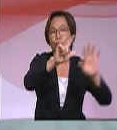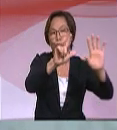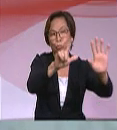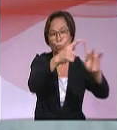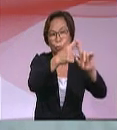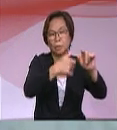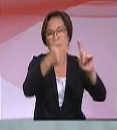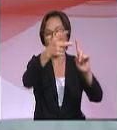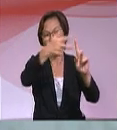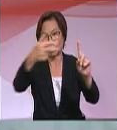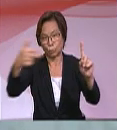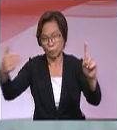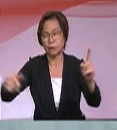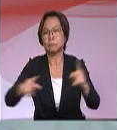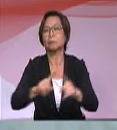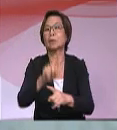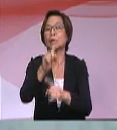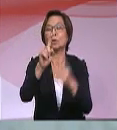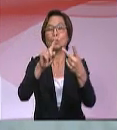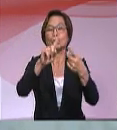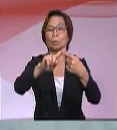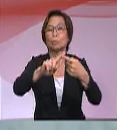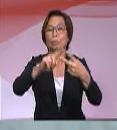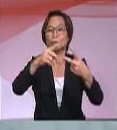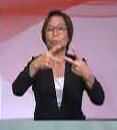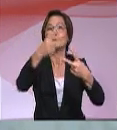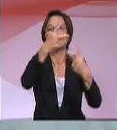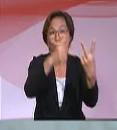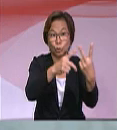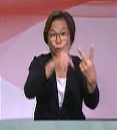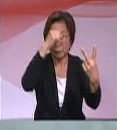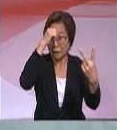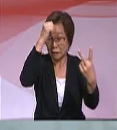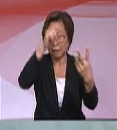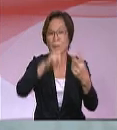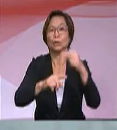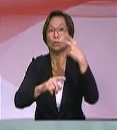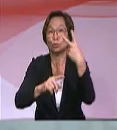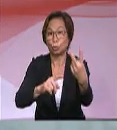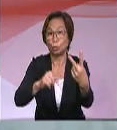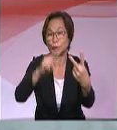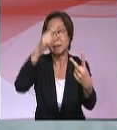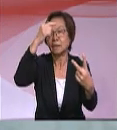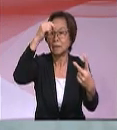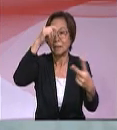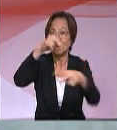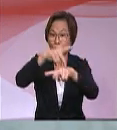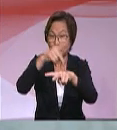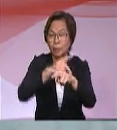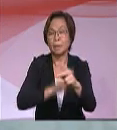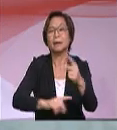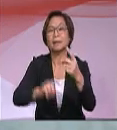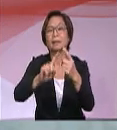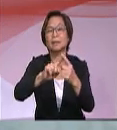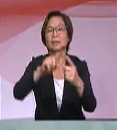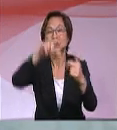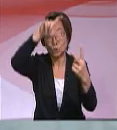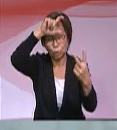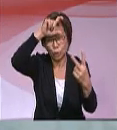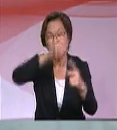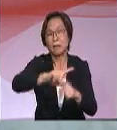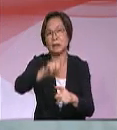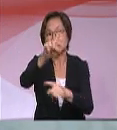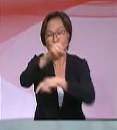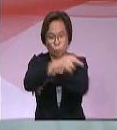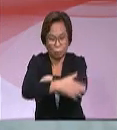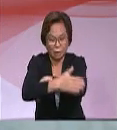kes dari Indonesia, masing-masing 2 kes daripada India, Filipina dan Turki dan masing-masing 1 kes daripada